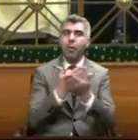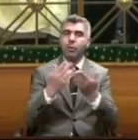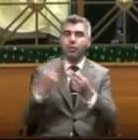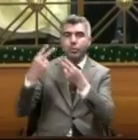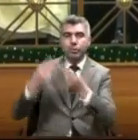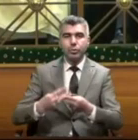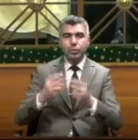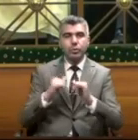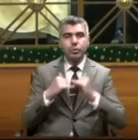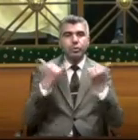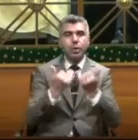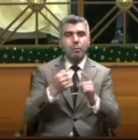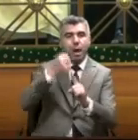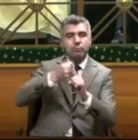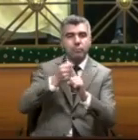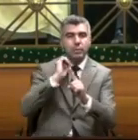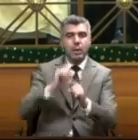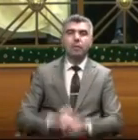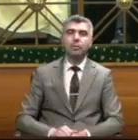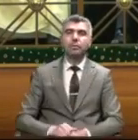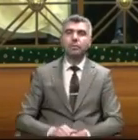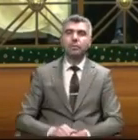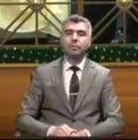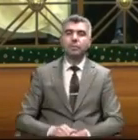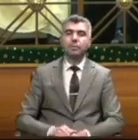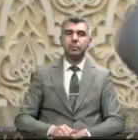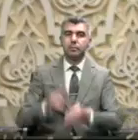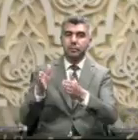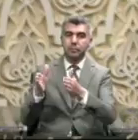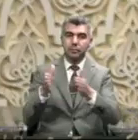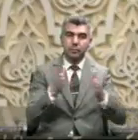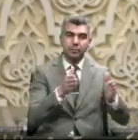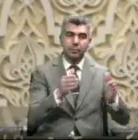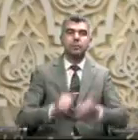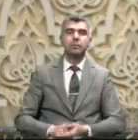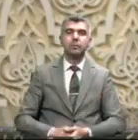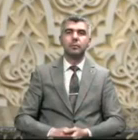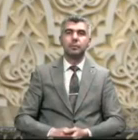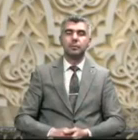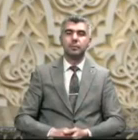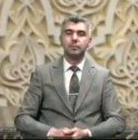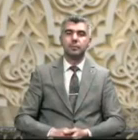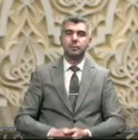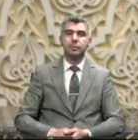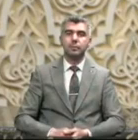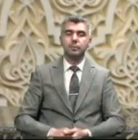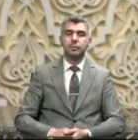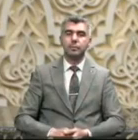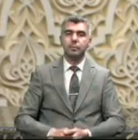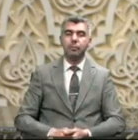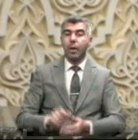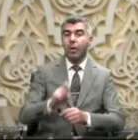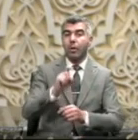في هذه اشغال هذه الجلسه اذا امر اعود